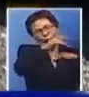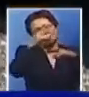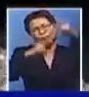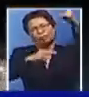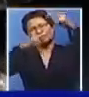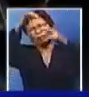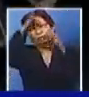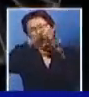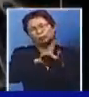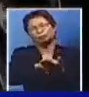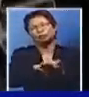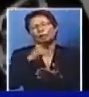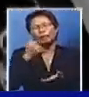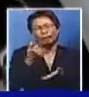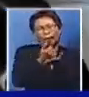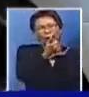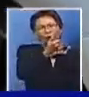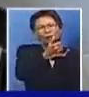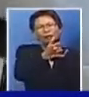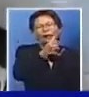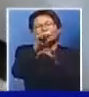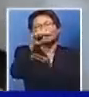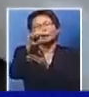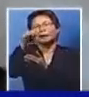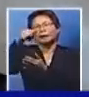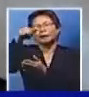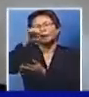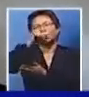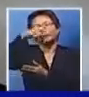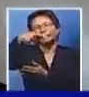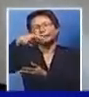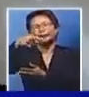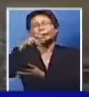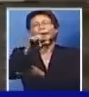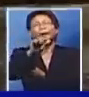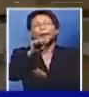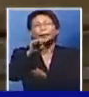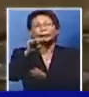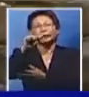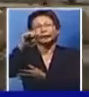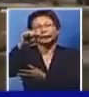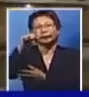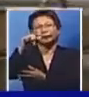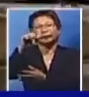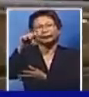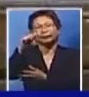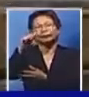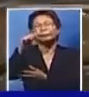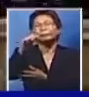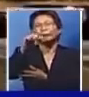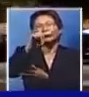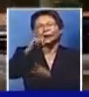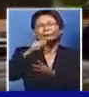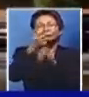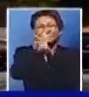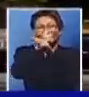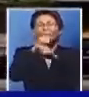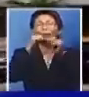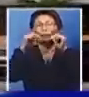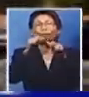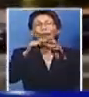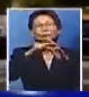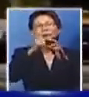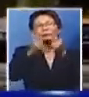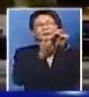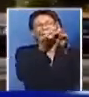itu. Mereka terus dibantu anggota Angkatan Pertahanan Awam dan Polis. Kompleks teruntum mula beroperasi pada Januari